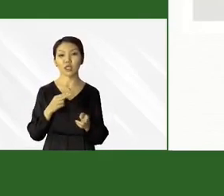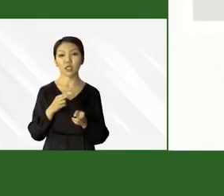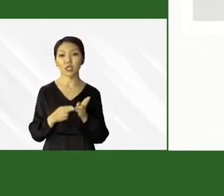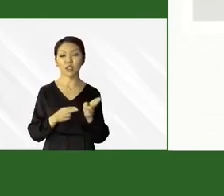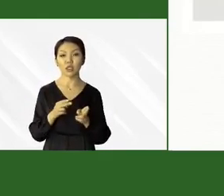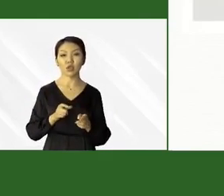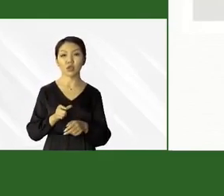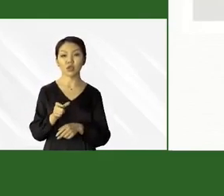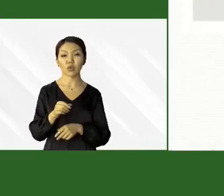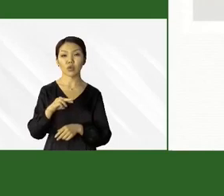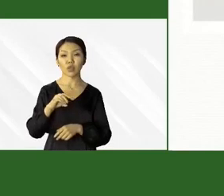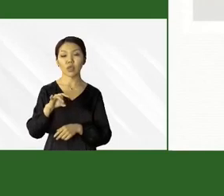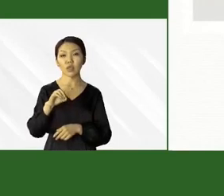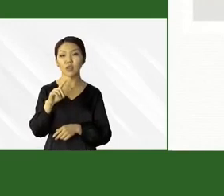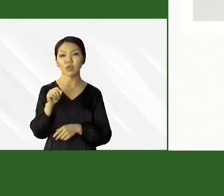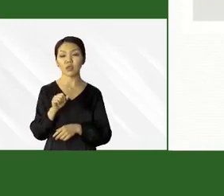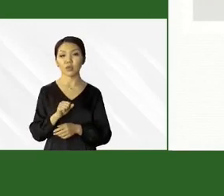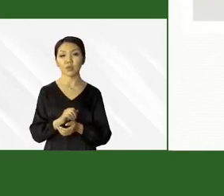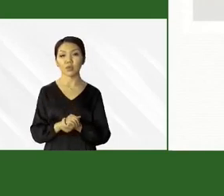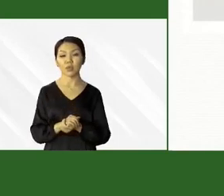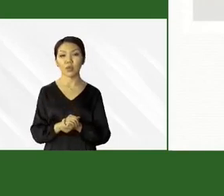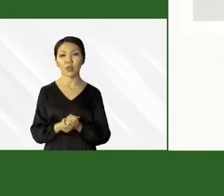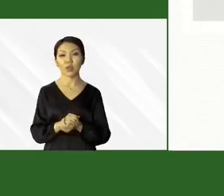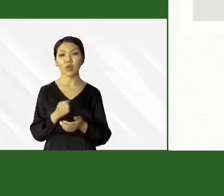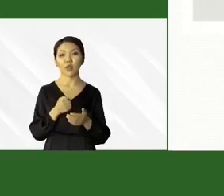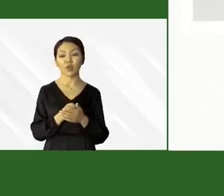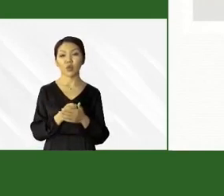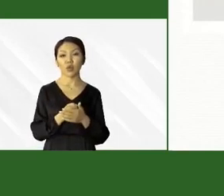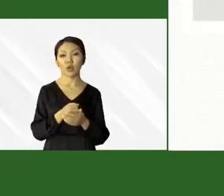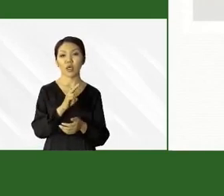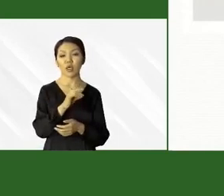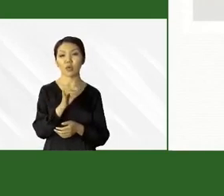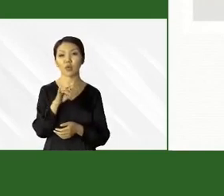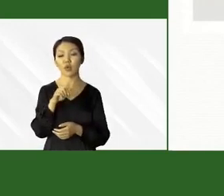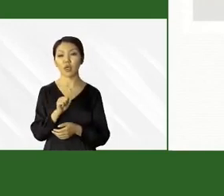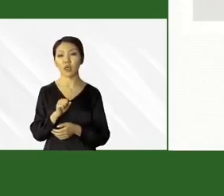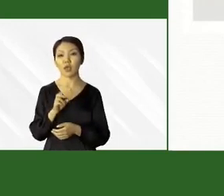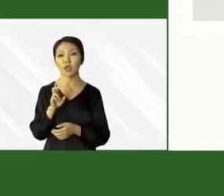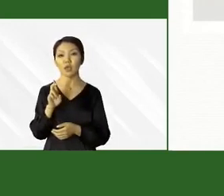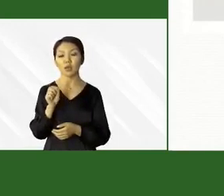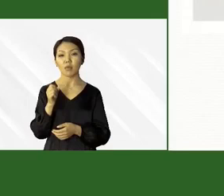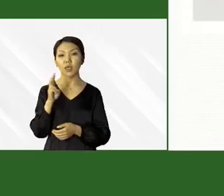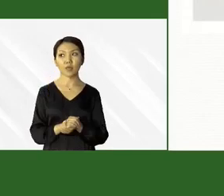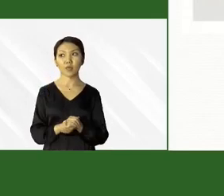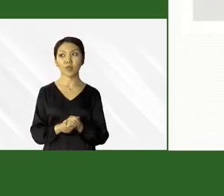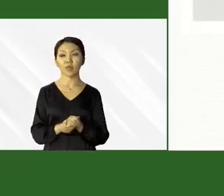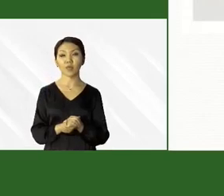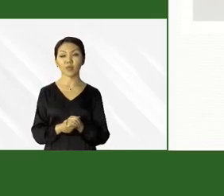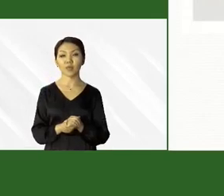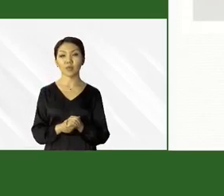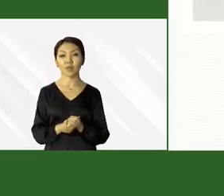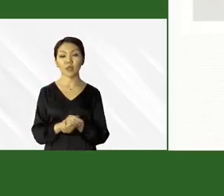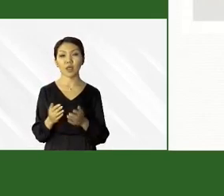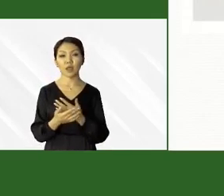Тарас. От Тараза до районных центров Карабура, Бакай-Ата и до города Талас.